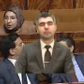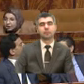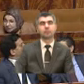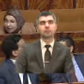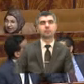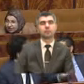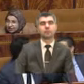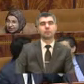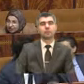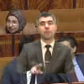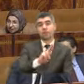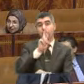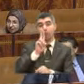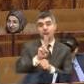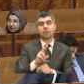ندير السؤال.